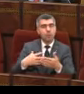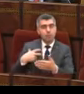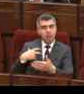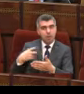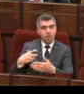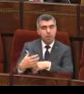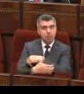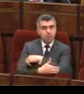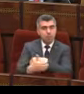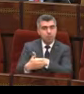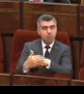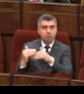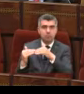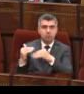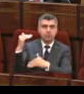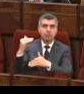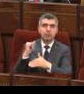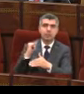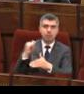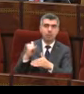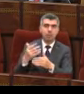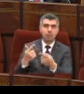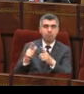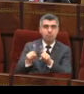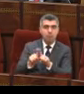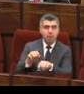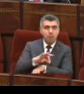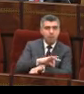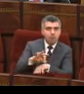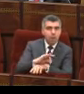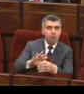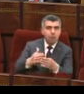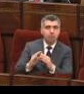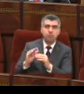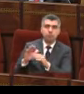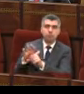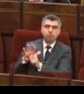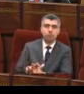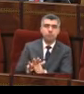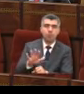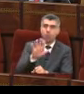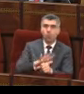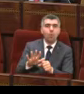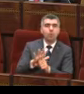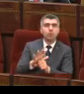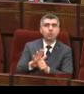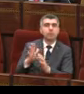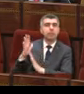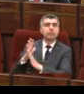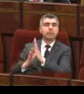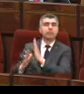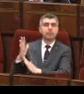والأغنياء. الطبقة الوسطى مشات ضمحلات، ما كايناش اللي كانت كتشكل صمام أمان ديال